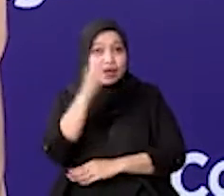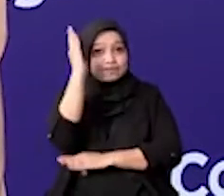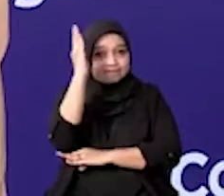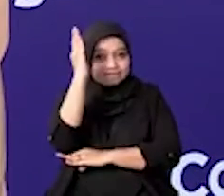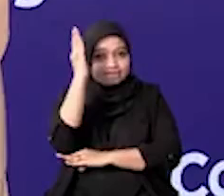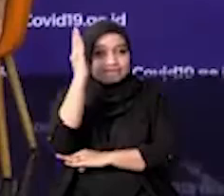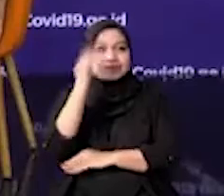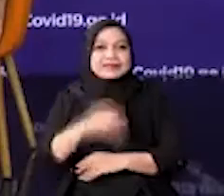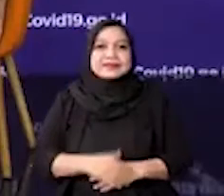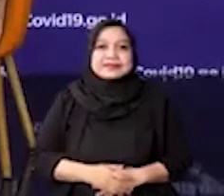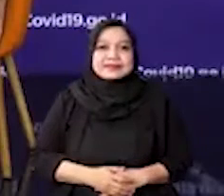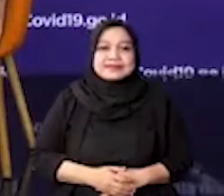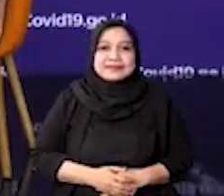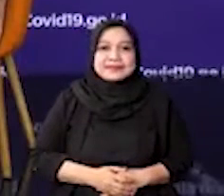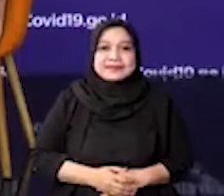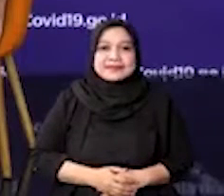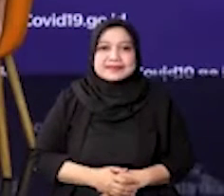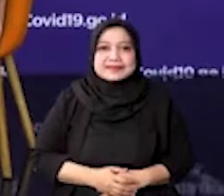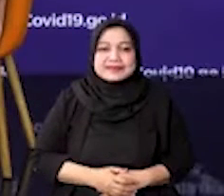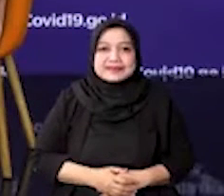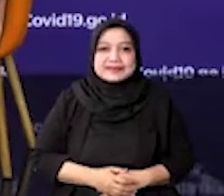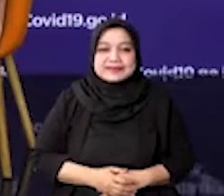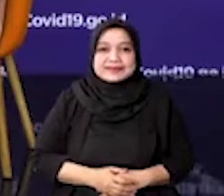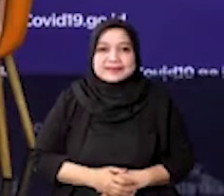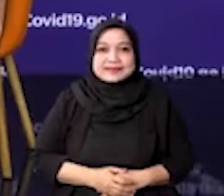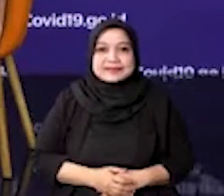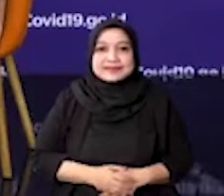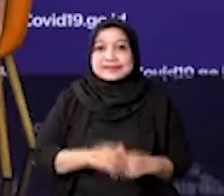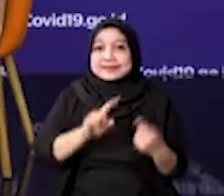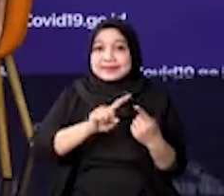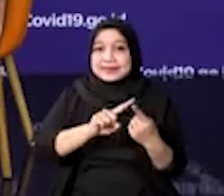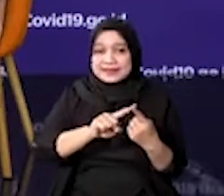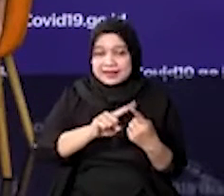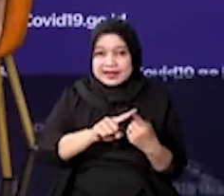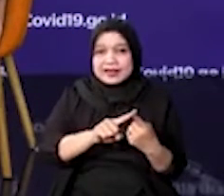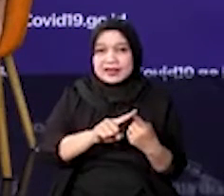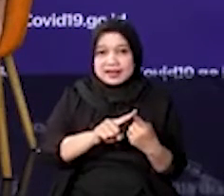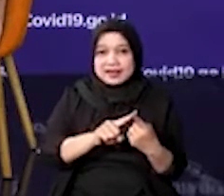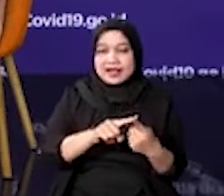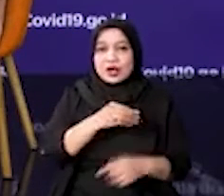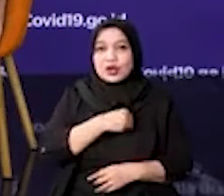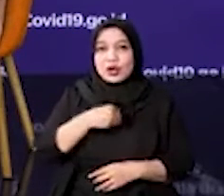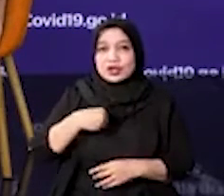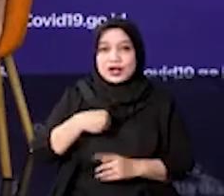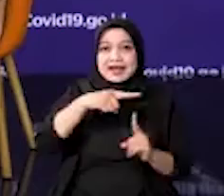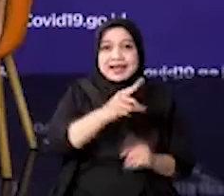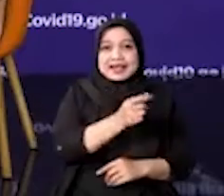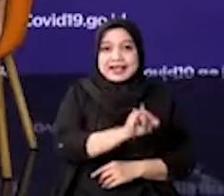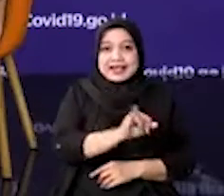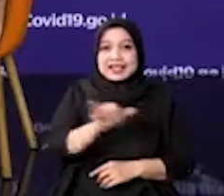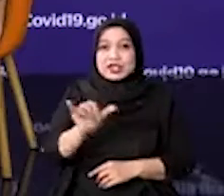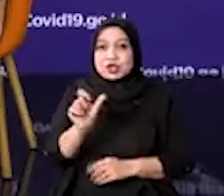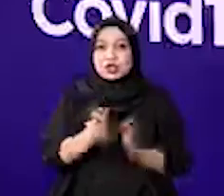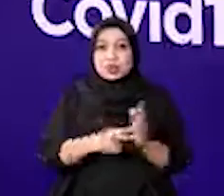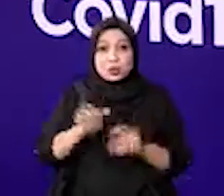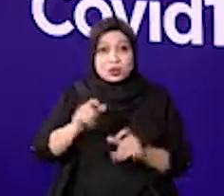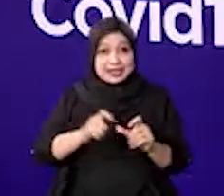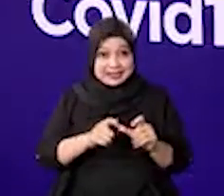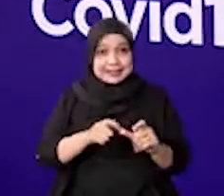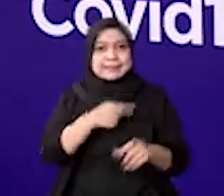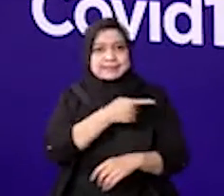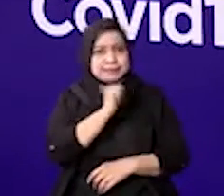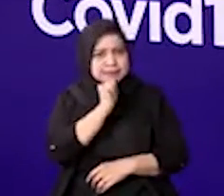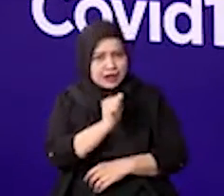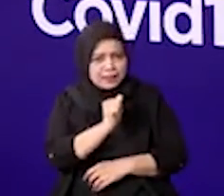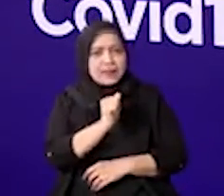sudah hadir di ee studio saat ini ada DR DR Tri Yunis MW m.sc beliau